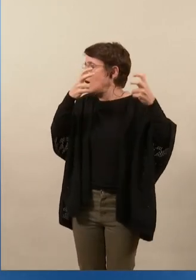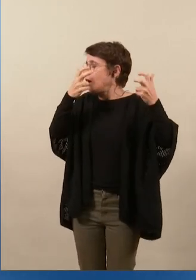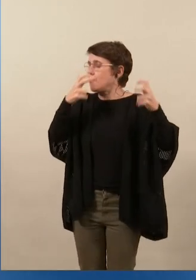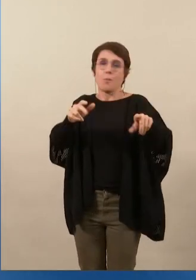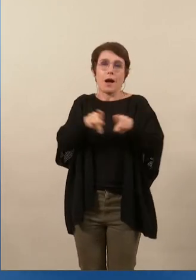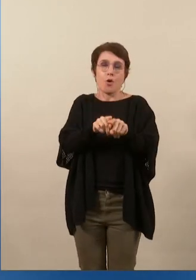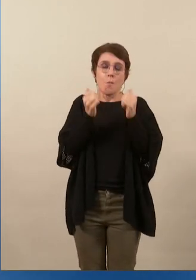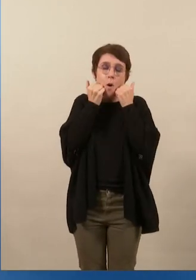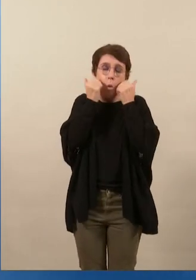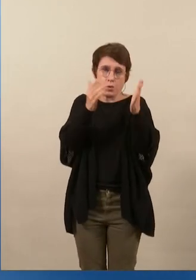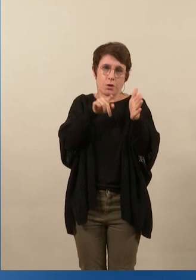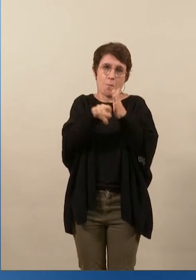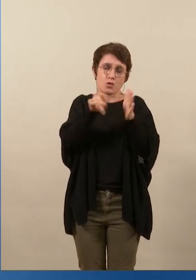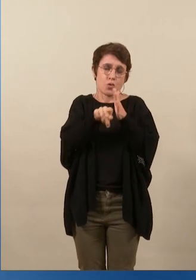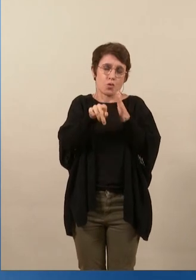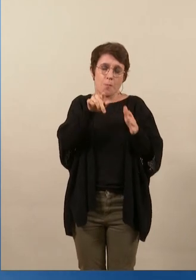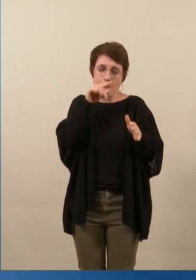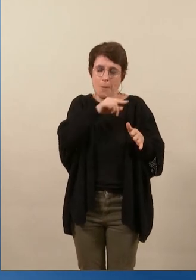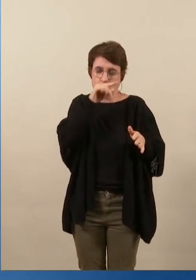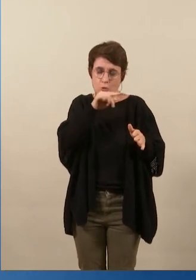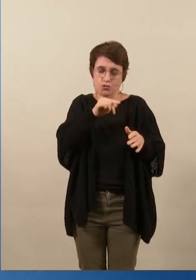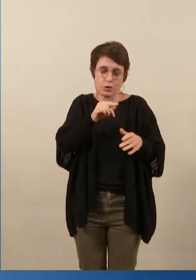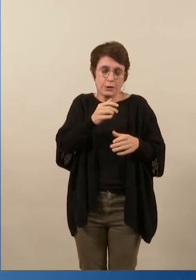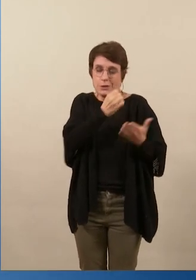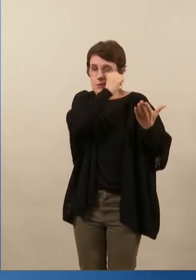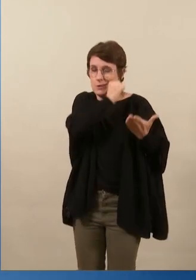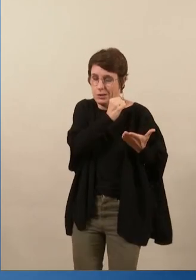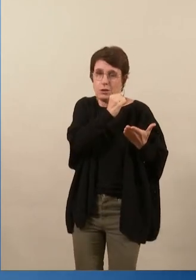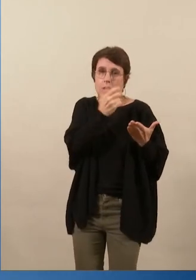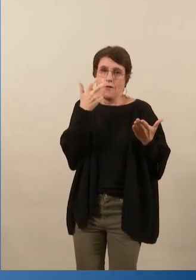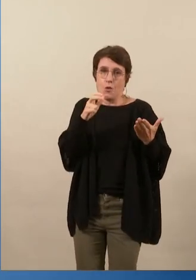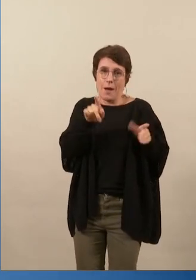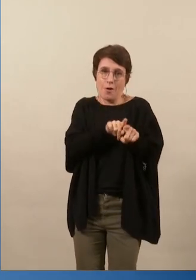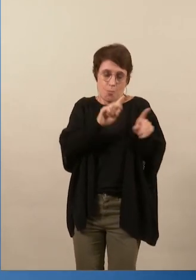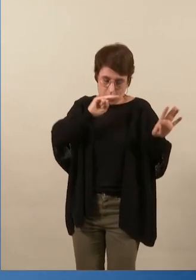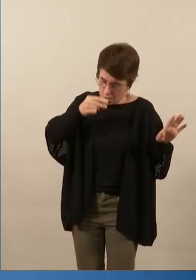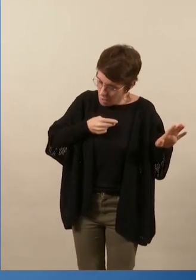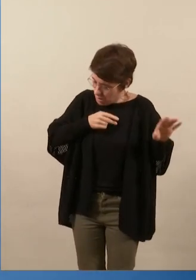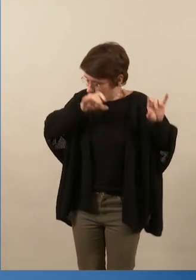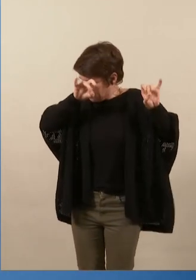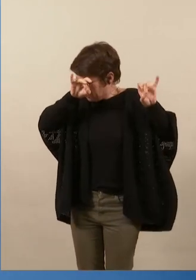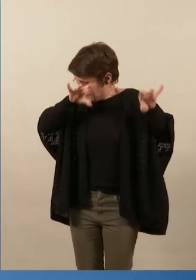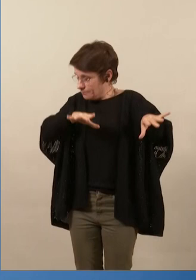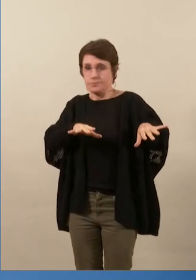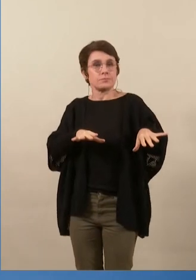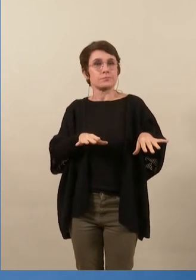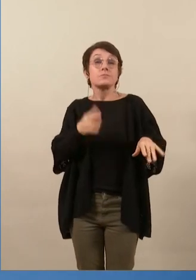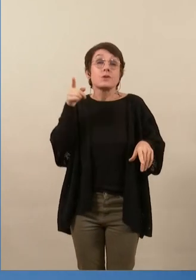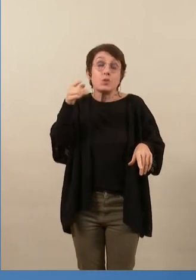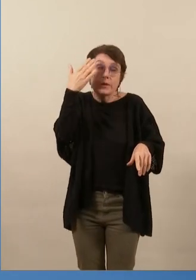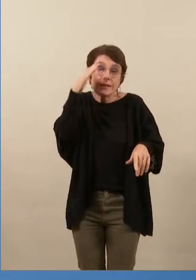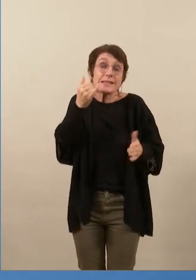un énorme mensonge au grenoblois dont il était cette fois pleinement conscient la hausse d'impôt ne résout rien